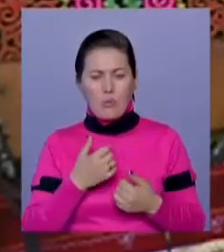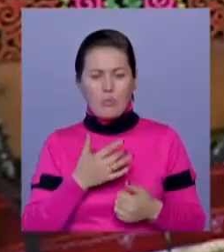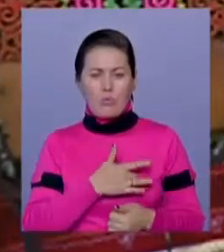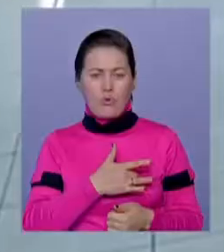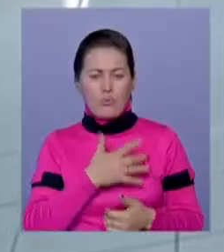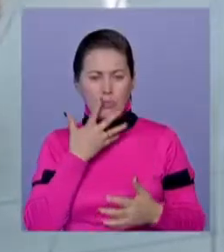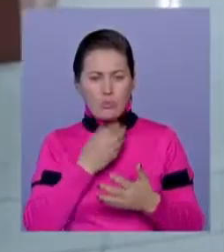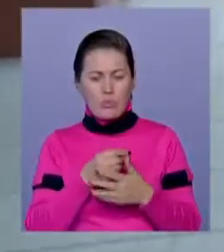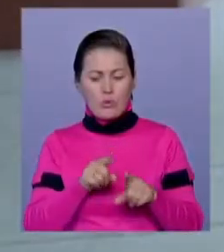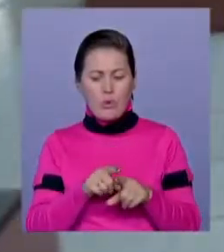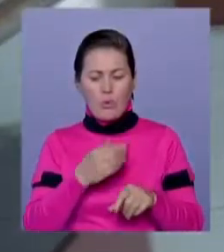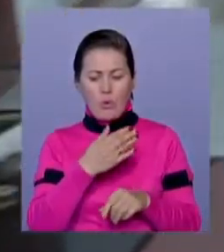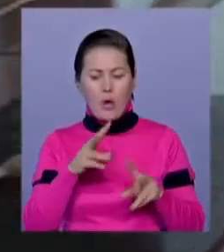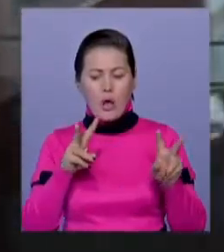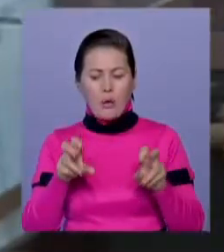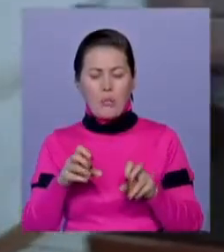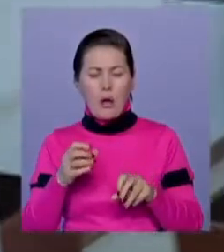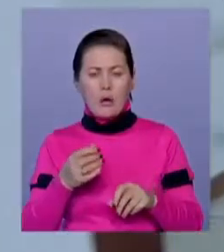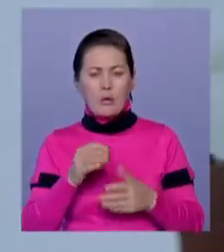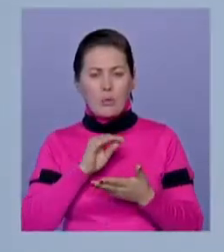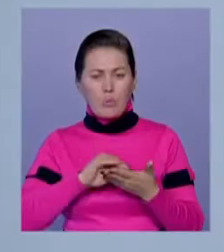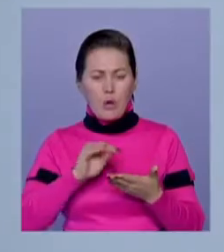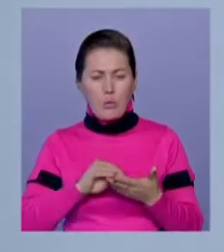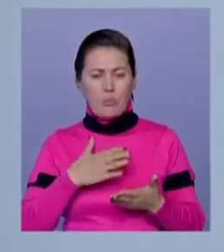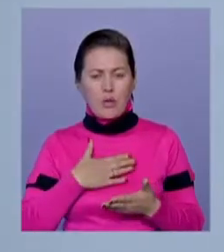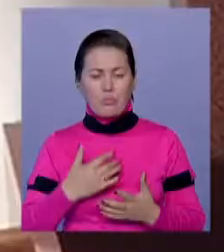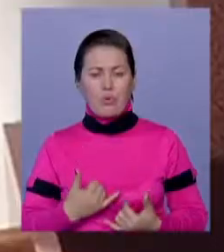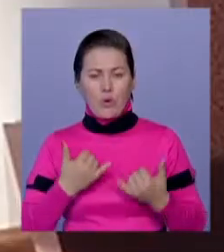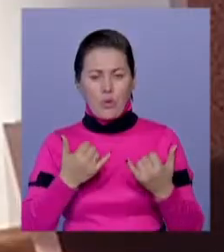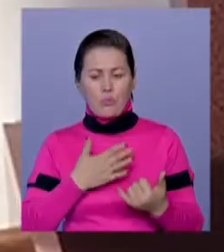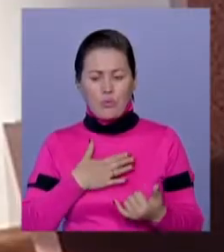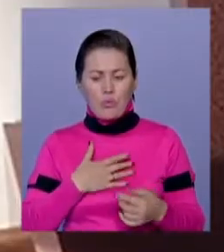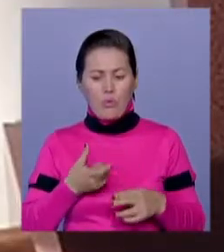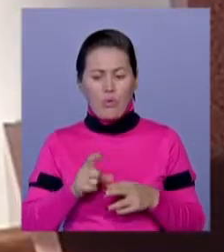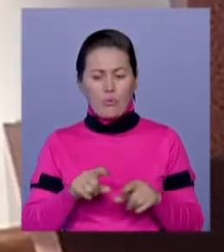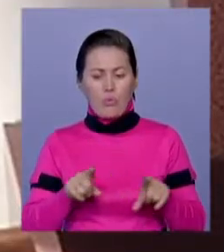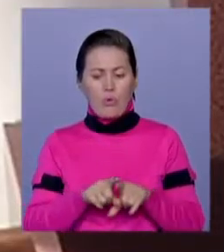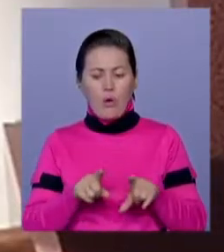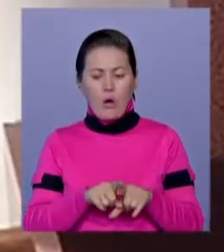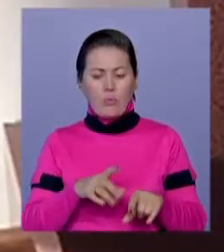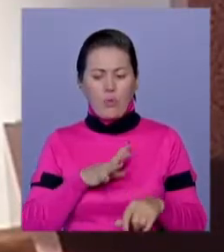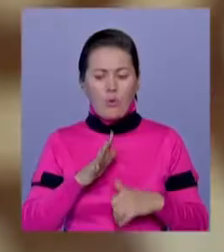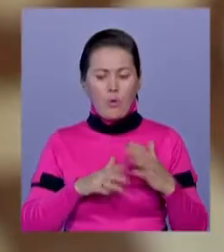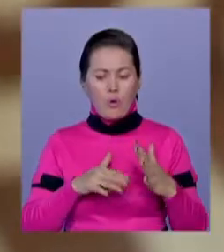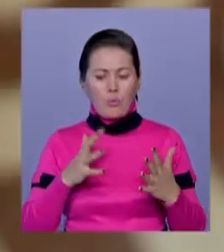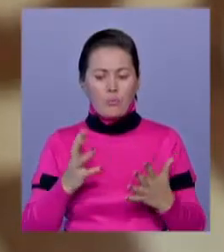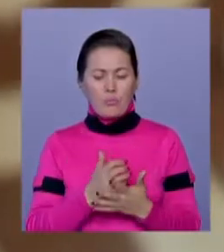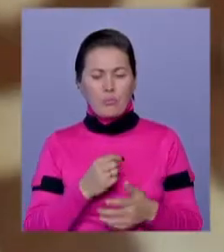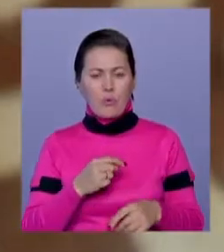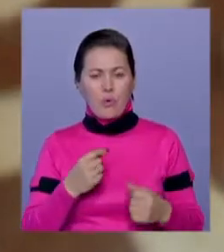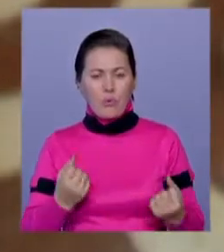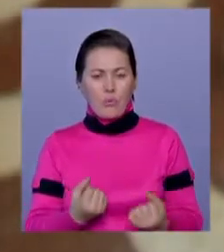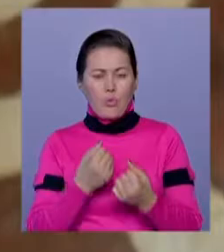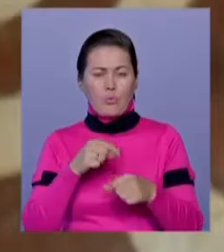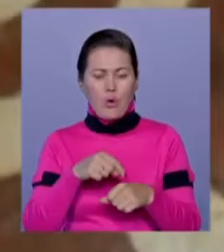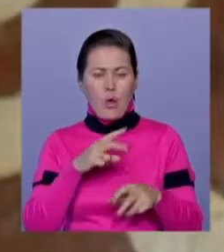жүрегіммен. Осы мақалада музейге арнап жазылған жерлері мен үшін өте бір қолдау тапқандай өзімді сезіндім.